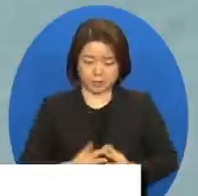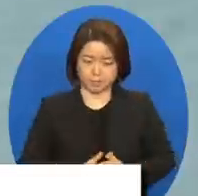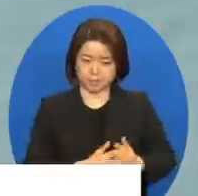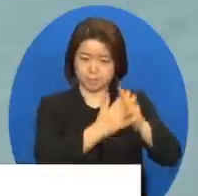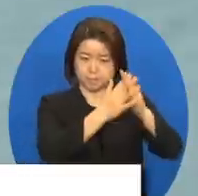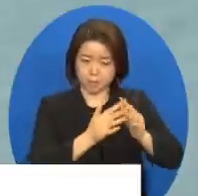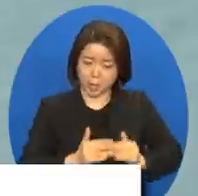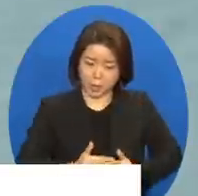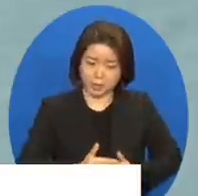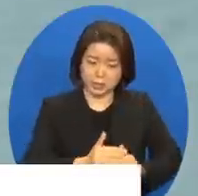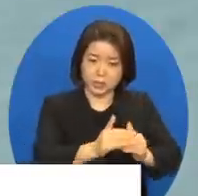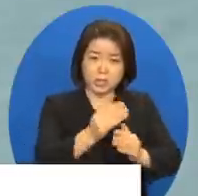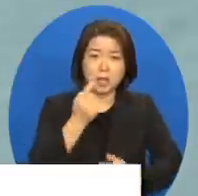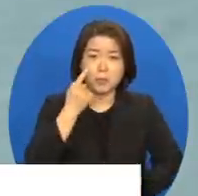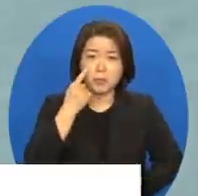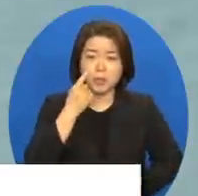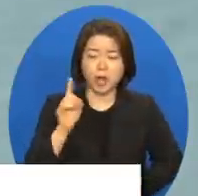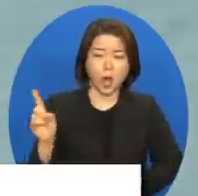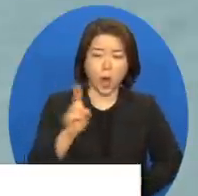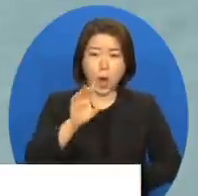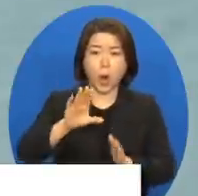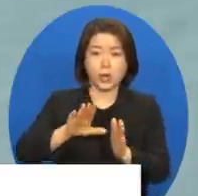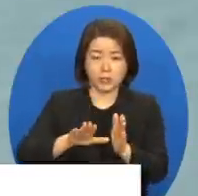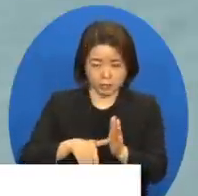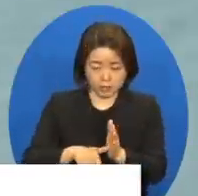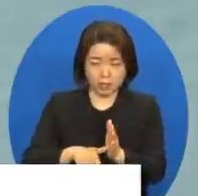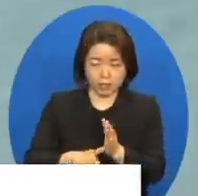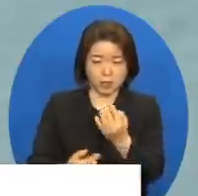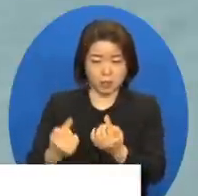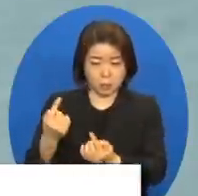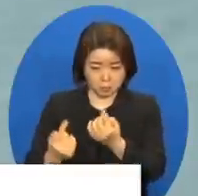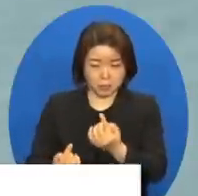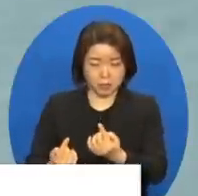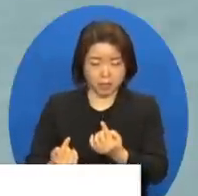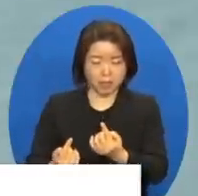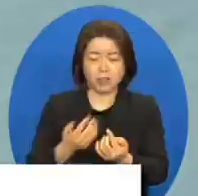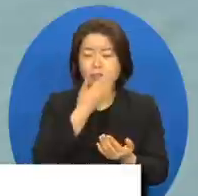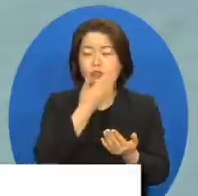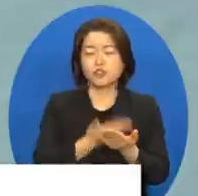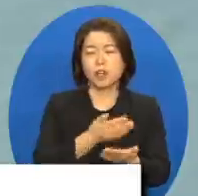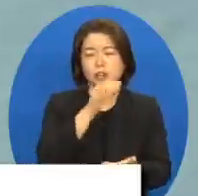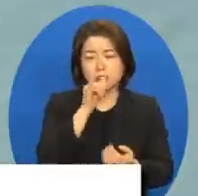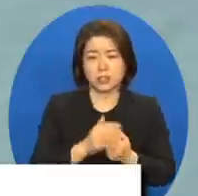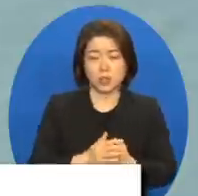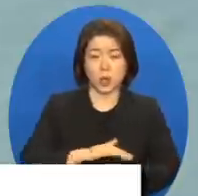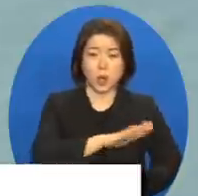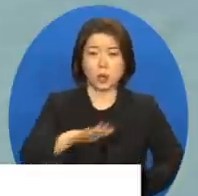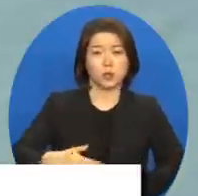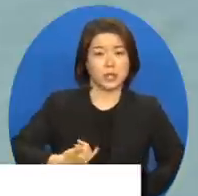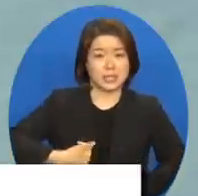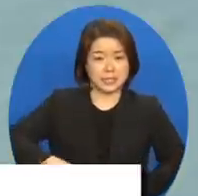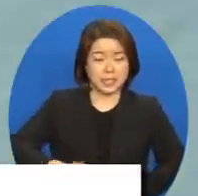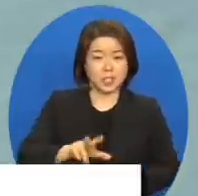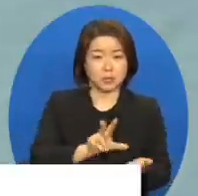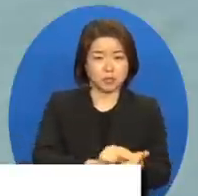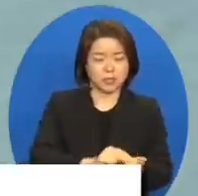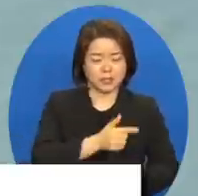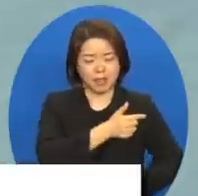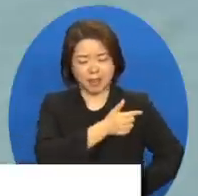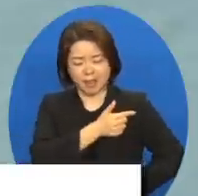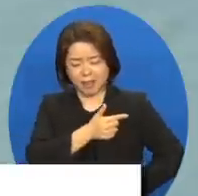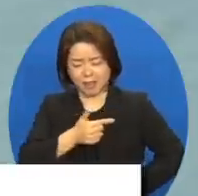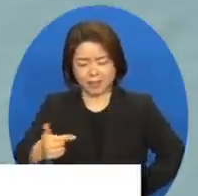그 이전 어느 때도 다음 세대는 중요했지요. 그렇죠? 우리의 자녀들의 문제는 우리들의 가장 큰 관심사이기도